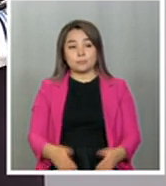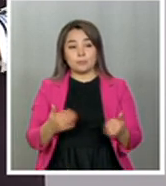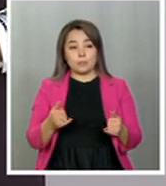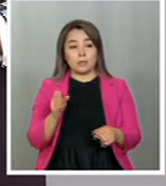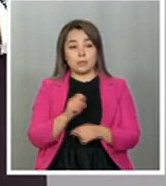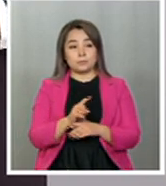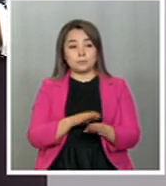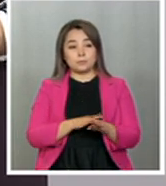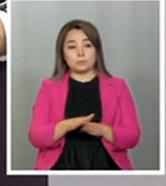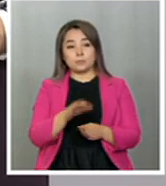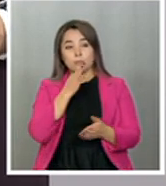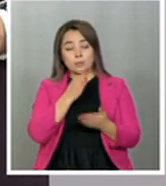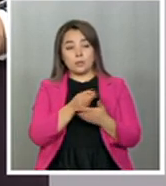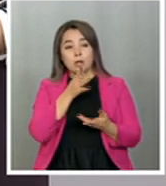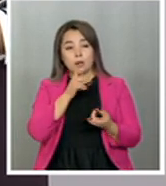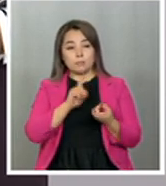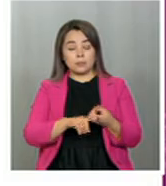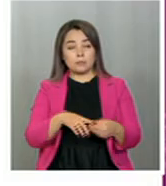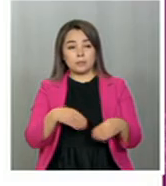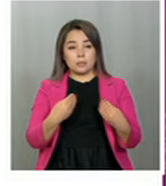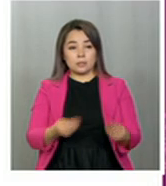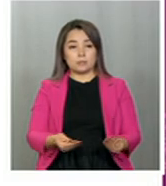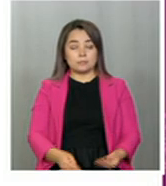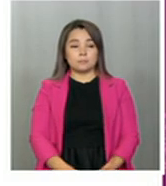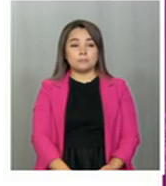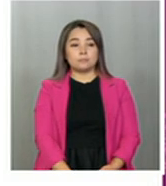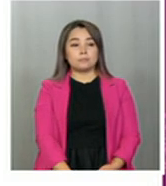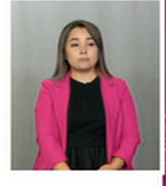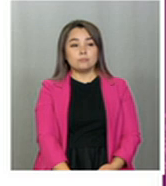тапсырманы орындауға уақыт беріледі.